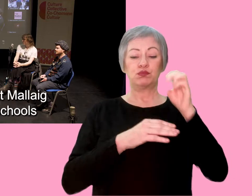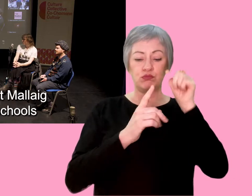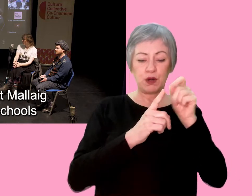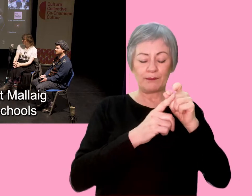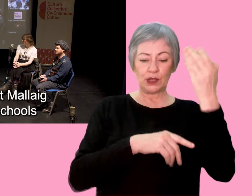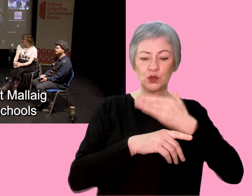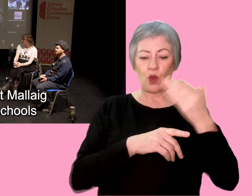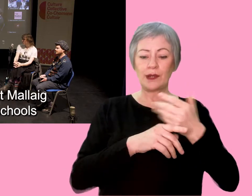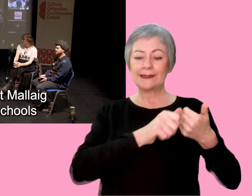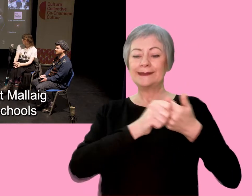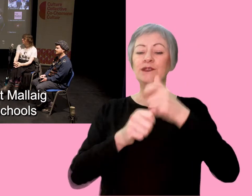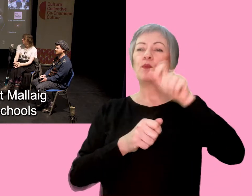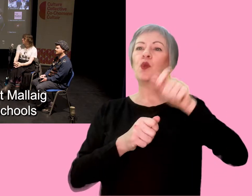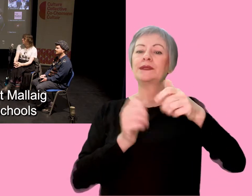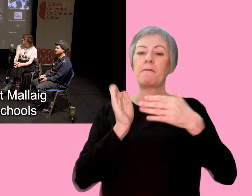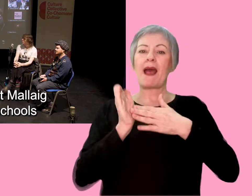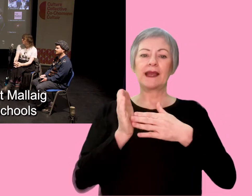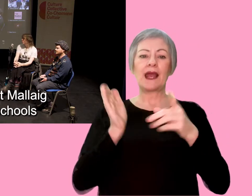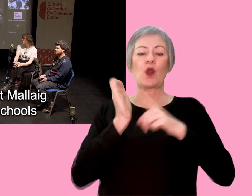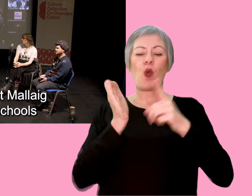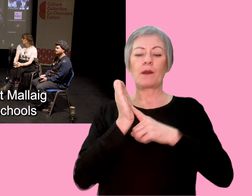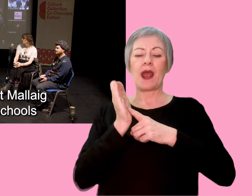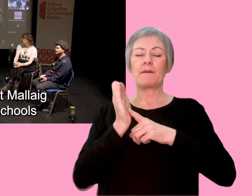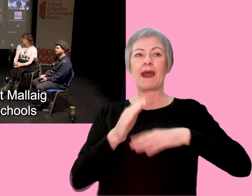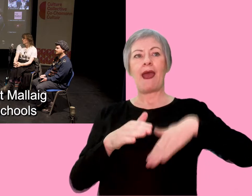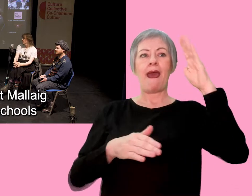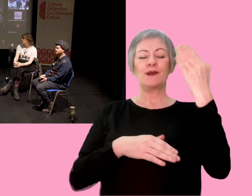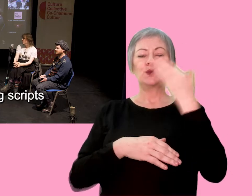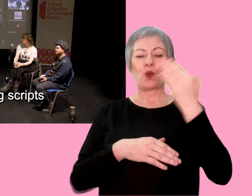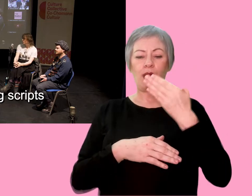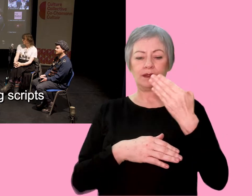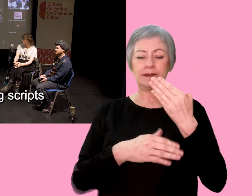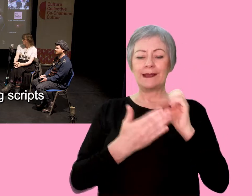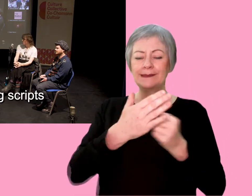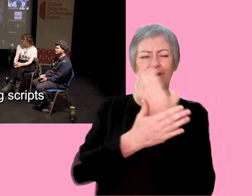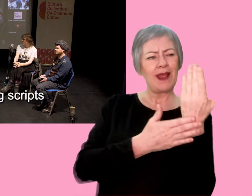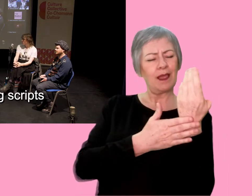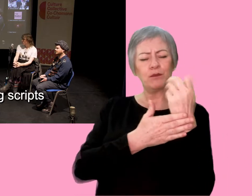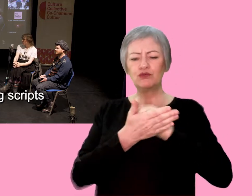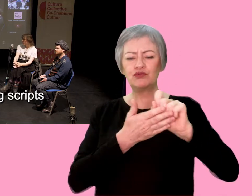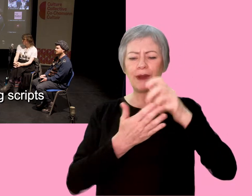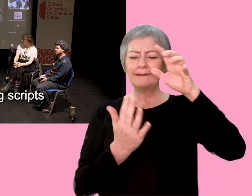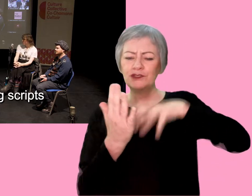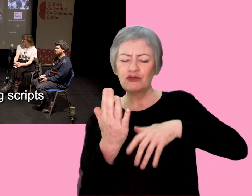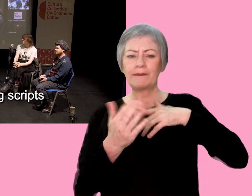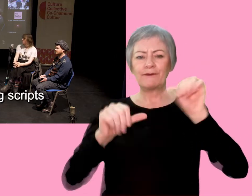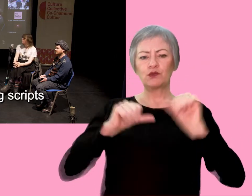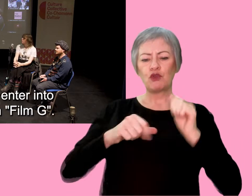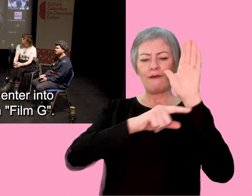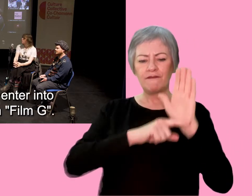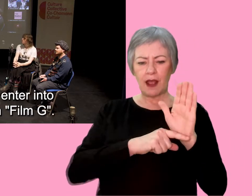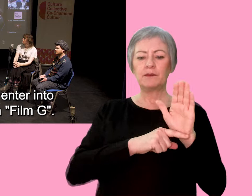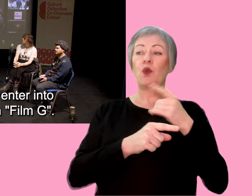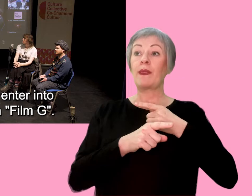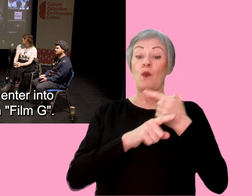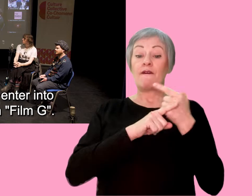mi torsteich je skalleren aan de aardskal Malik agus lachapper. Scriptich in schrijven zo'n film gerich. Ziet